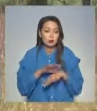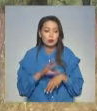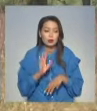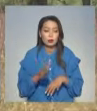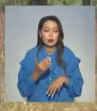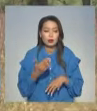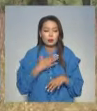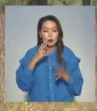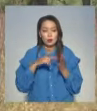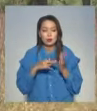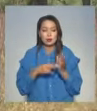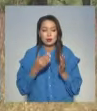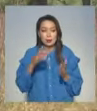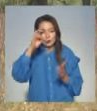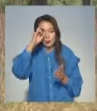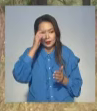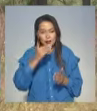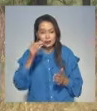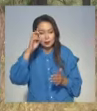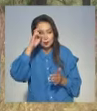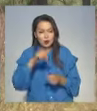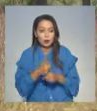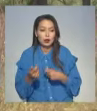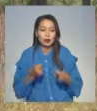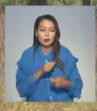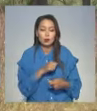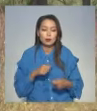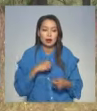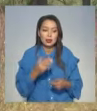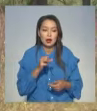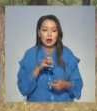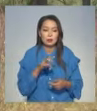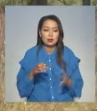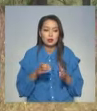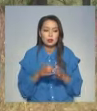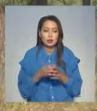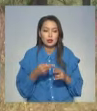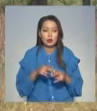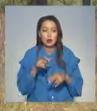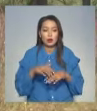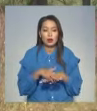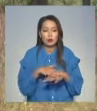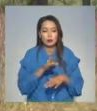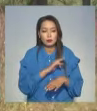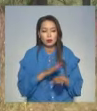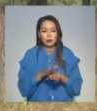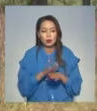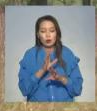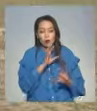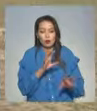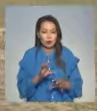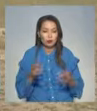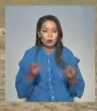Менің ойымша осы мемлекет тарапынан, мемлекет басшысынан, жаңа өзіміздің Аманат партиясынан осы халыққа жасалып жатқан қамқорлық деп